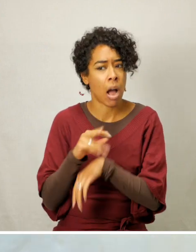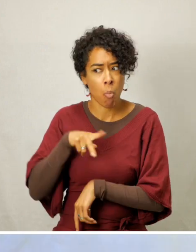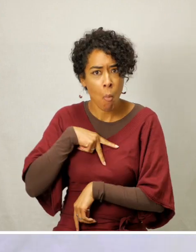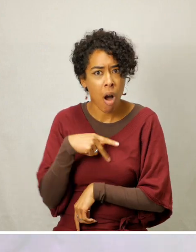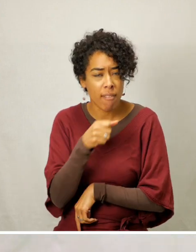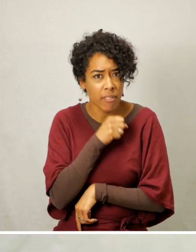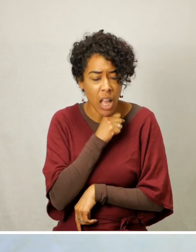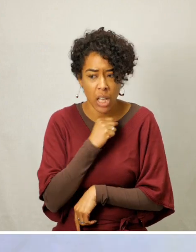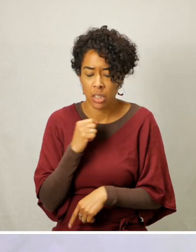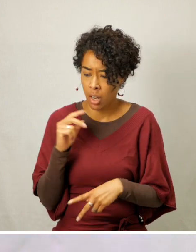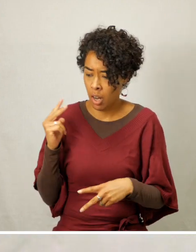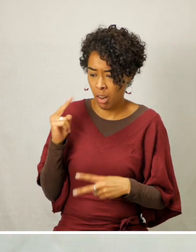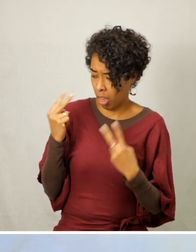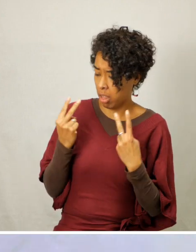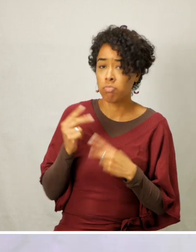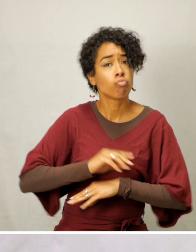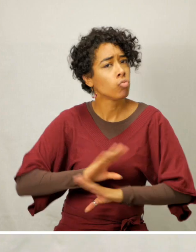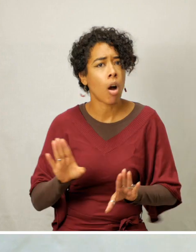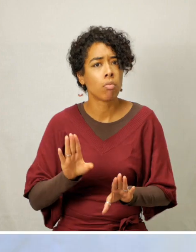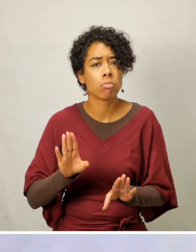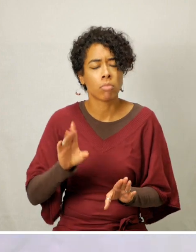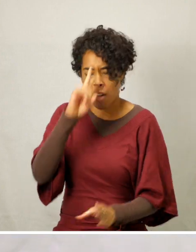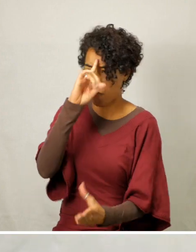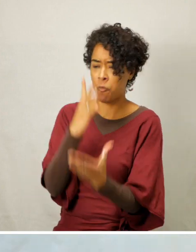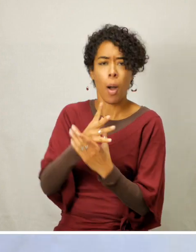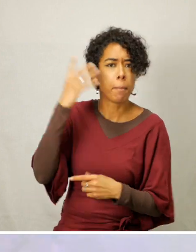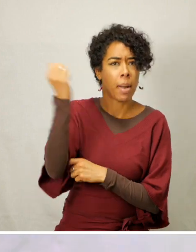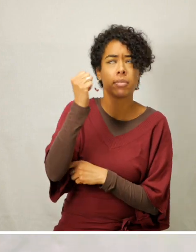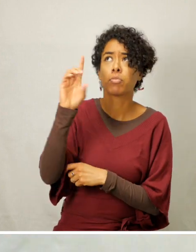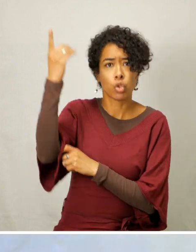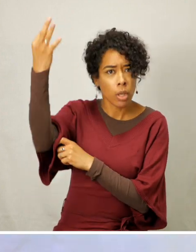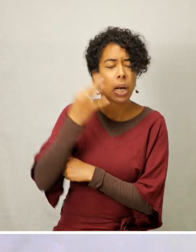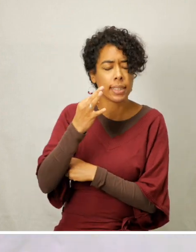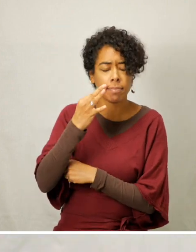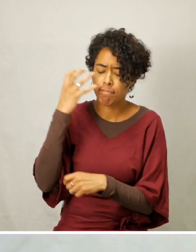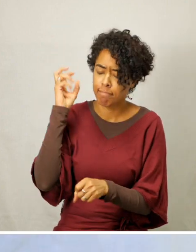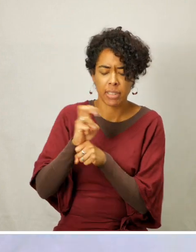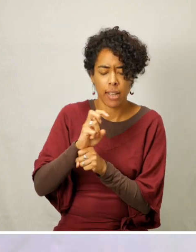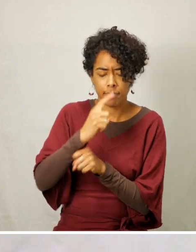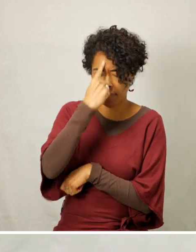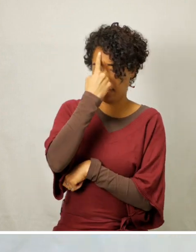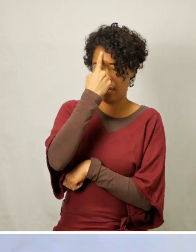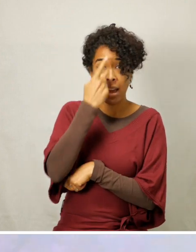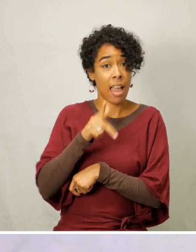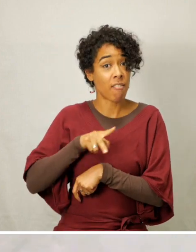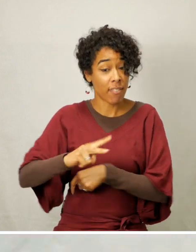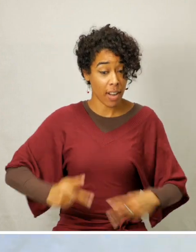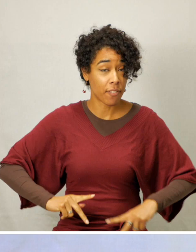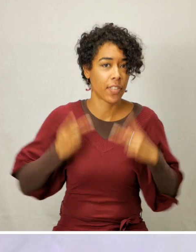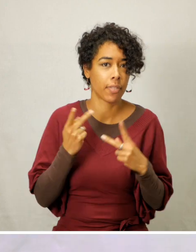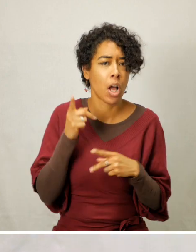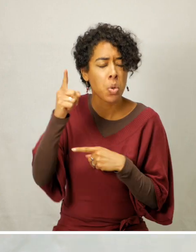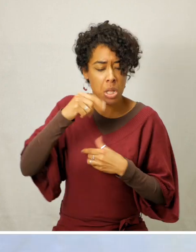la foi, il a gardé ce que Dieu lui avait dit, et puis il va le vivre. Il avait une conviction intérieure